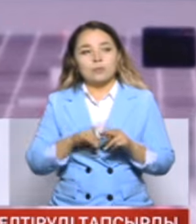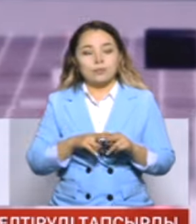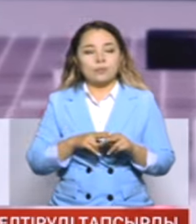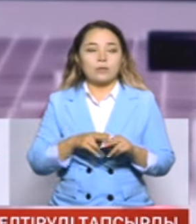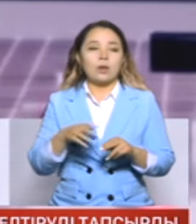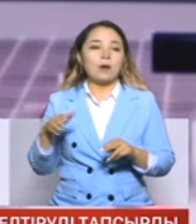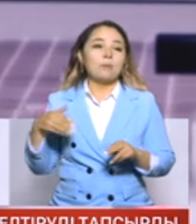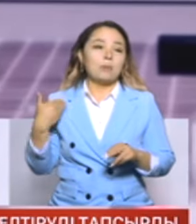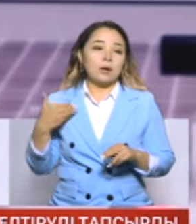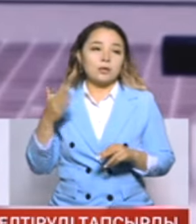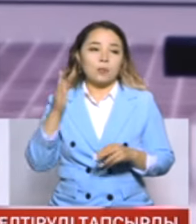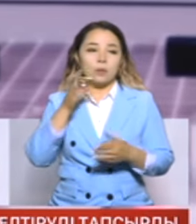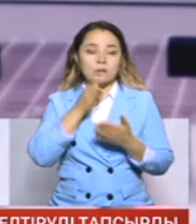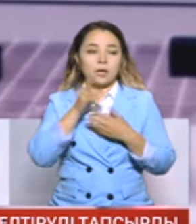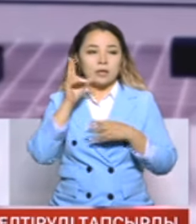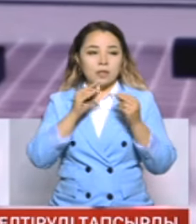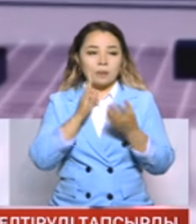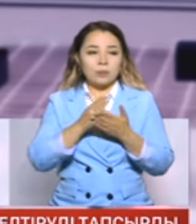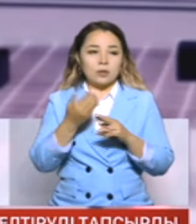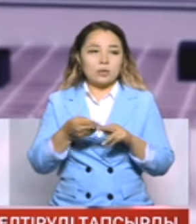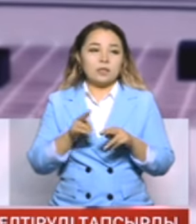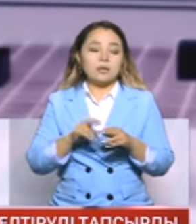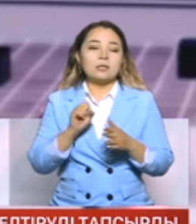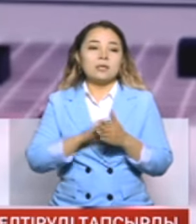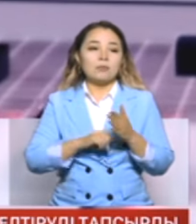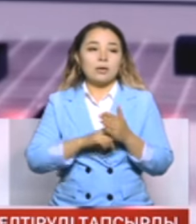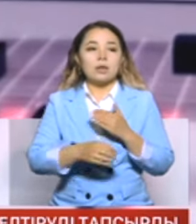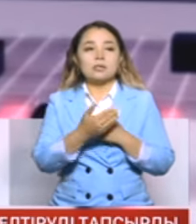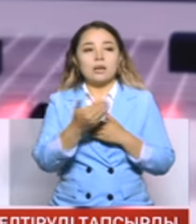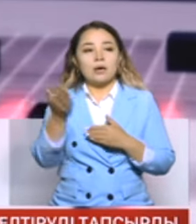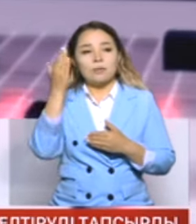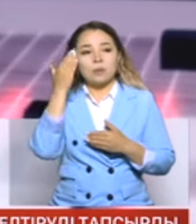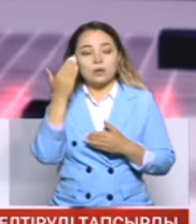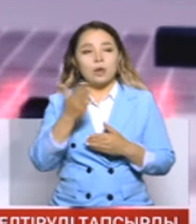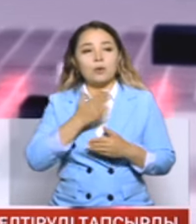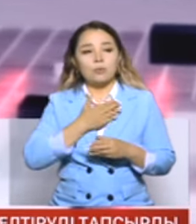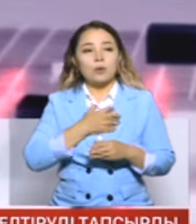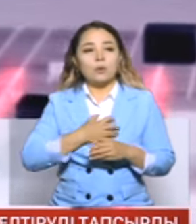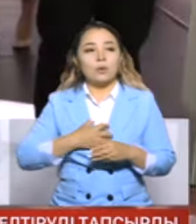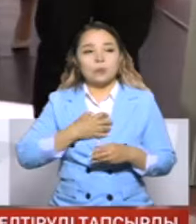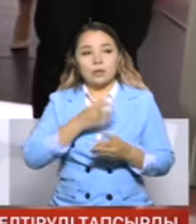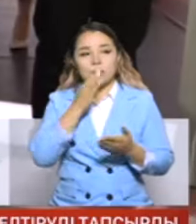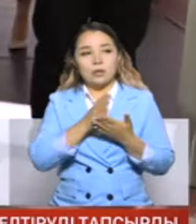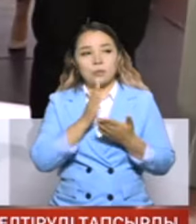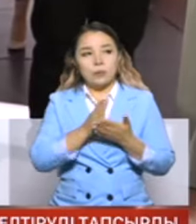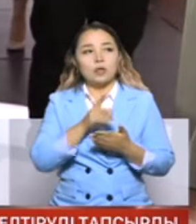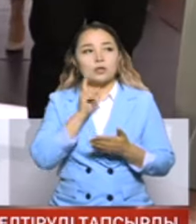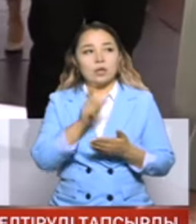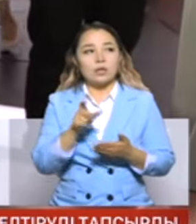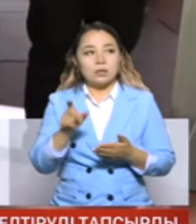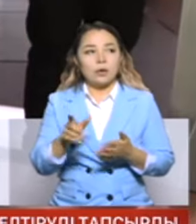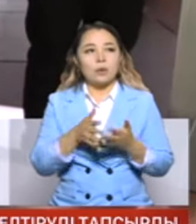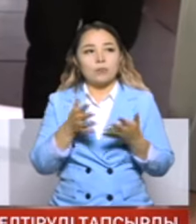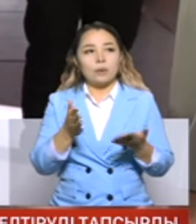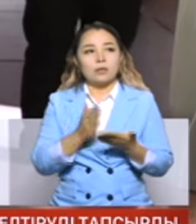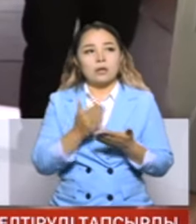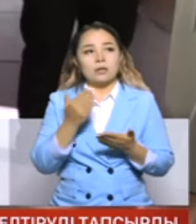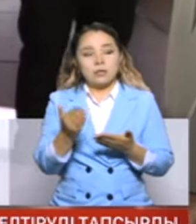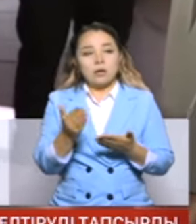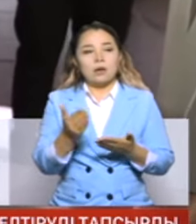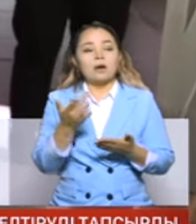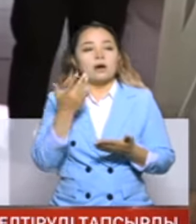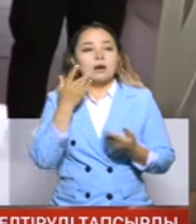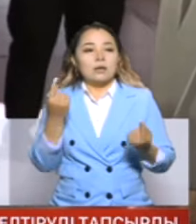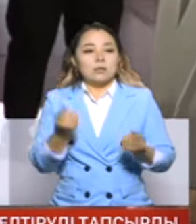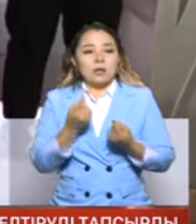өте пайдалы болады деп үміттенеміз. Себебі сіздердің пікірлеріңіз біз үшін маңызды. Жастар көбінесе, иә.